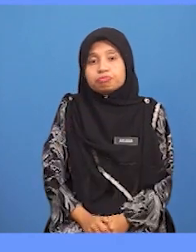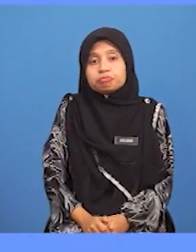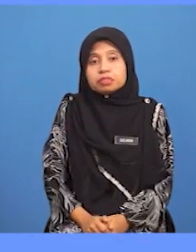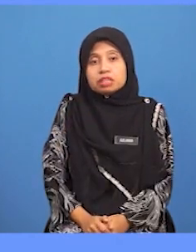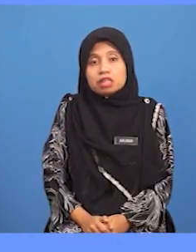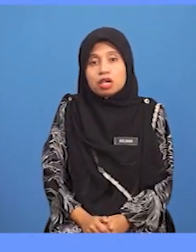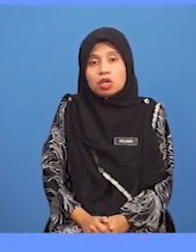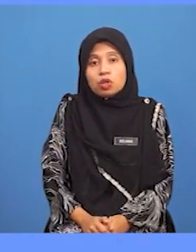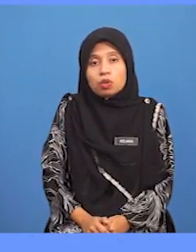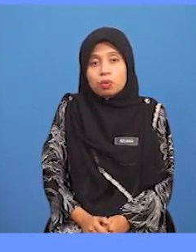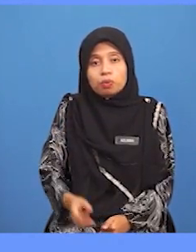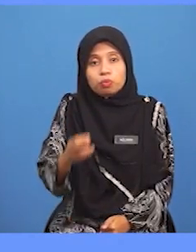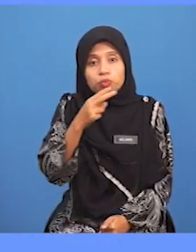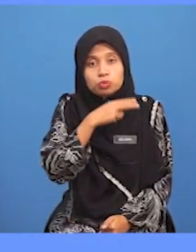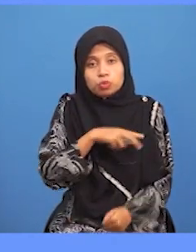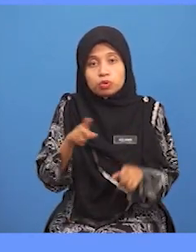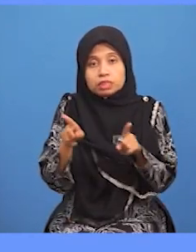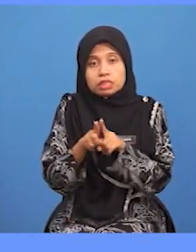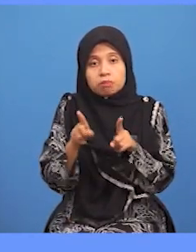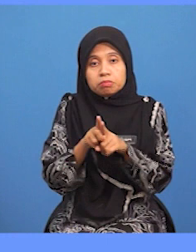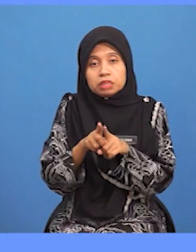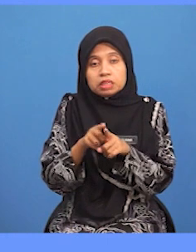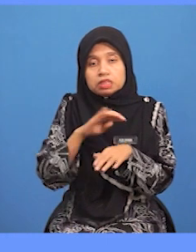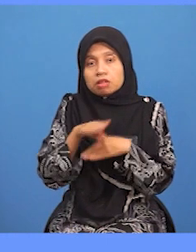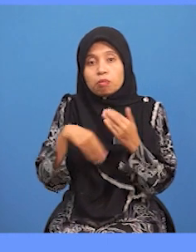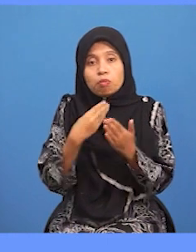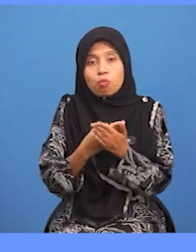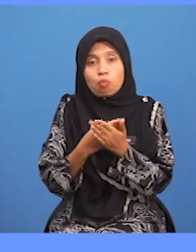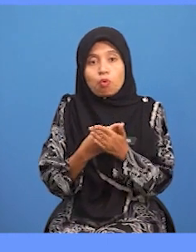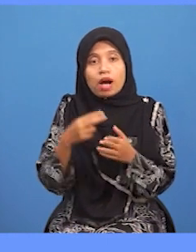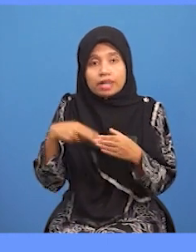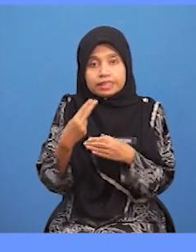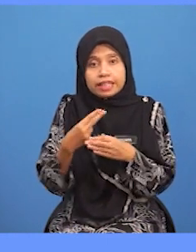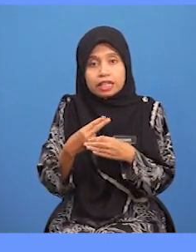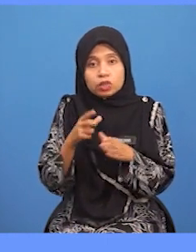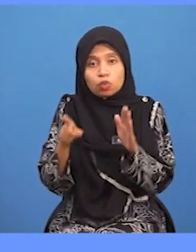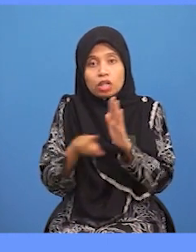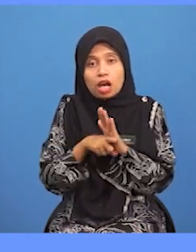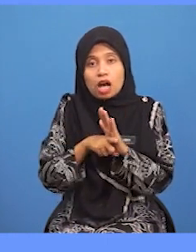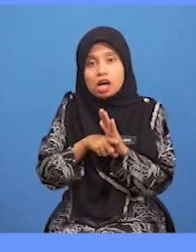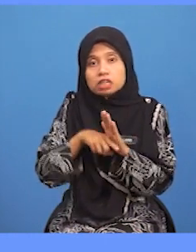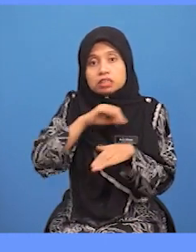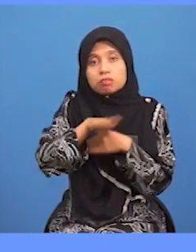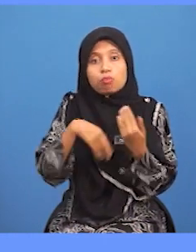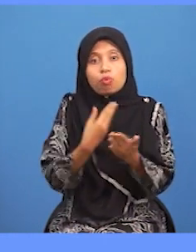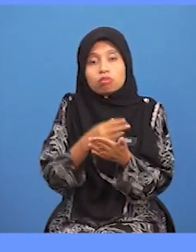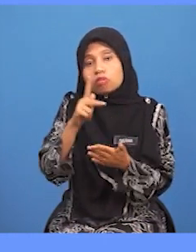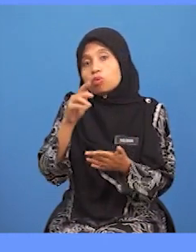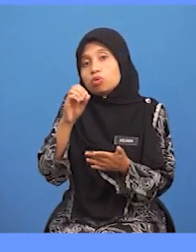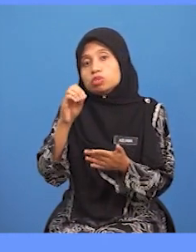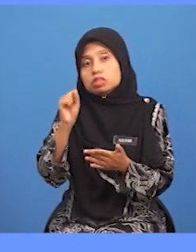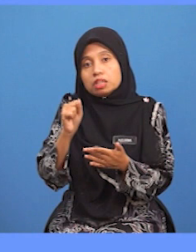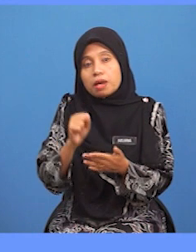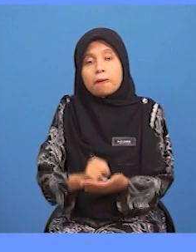iaitu keuntungan sama dengan jumlah hasil tolak jumlah kos. Lihat semula soalan tersebut.